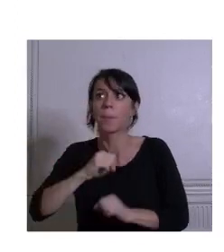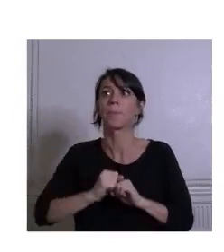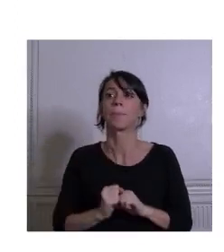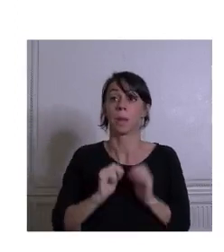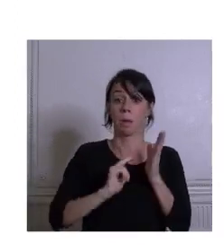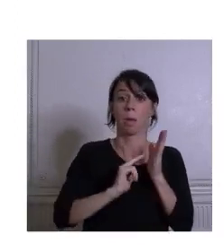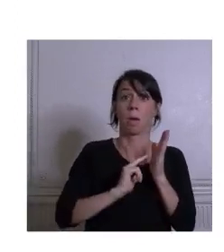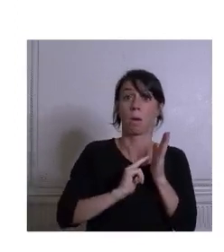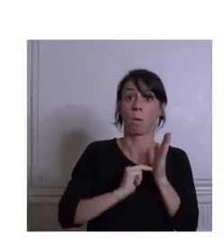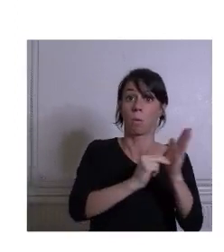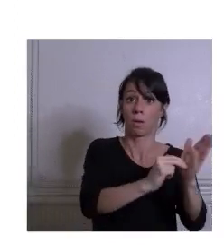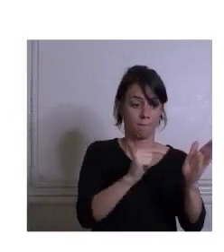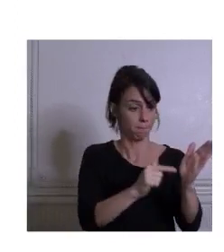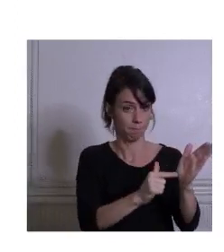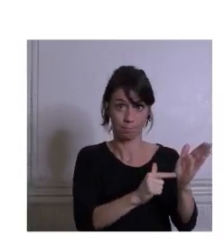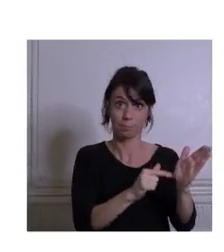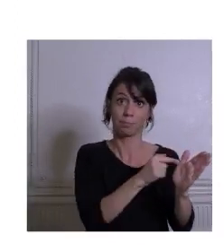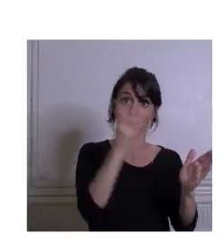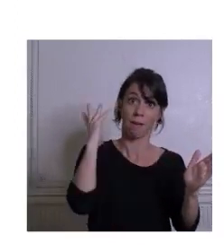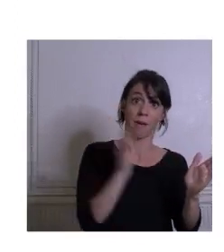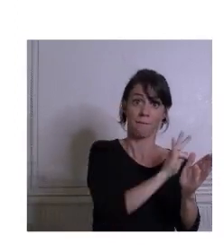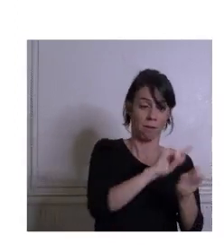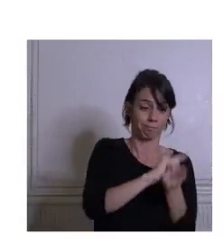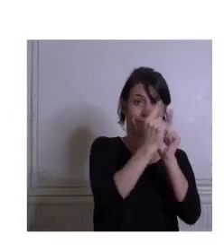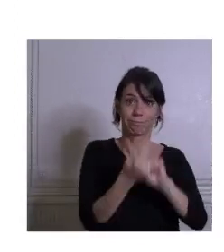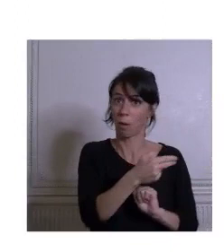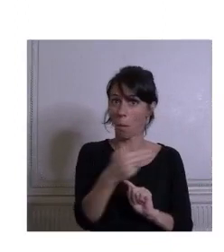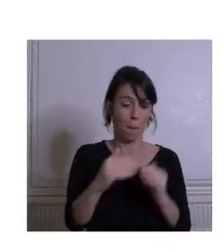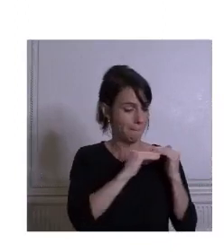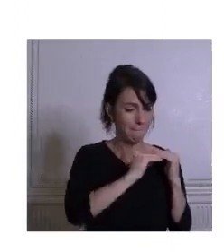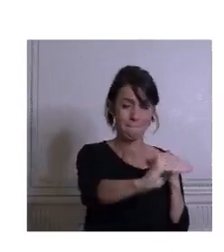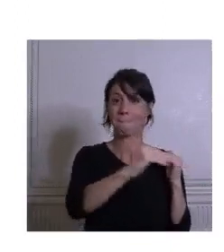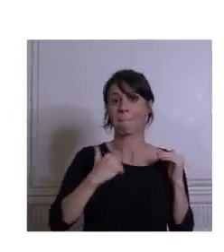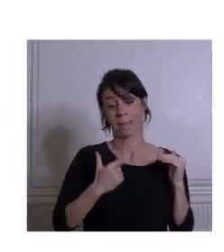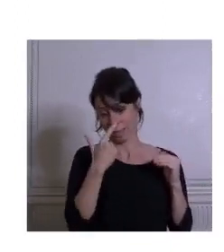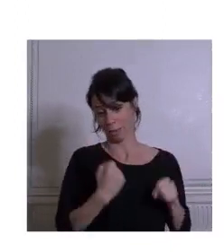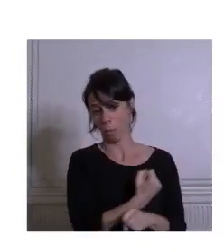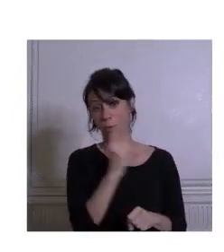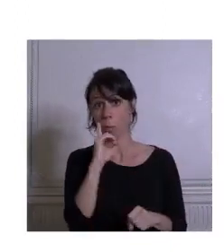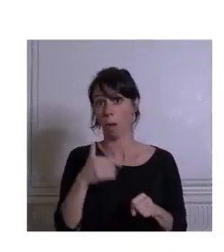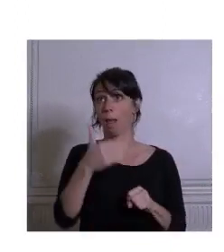le maire à verser à l'école le montant de la subvention qu'elle aurait eue si elle était partie en classe de découverte.